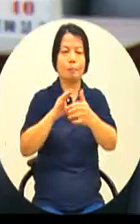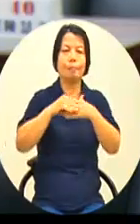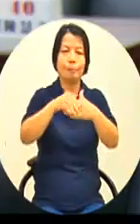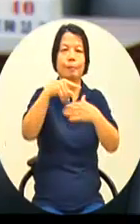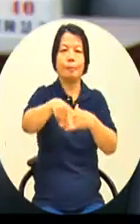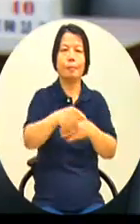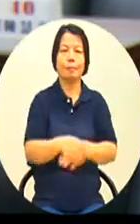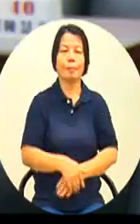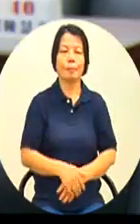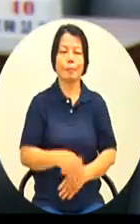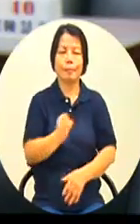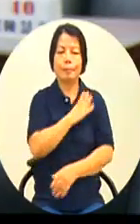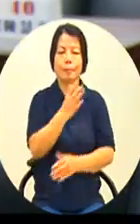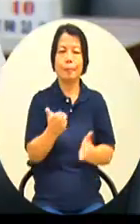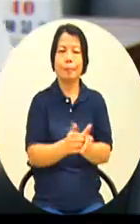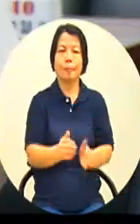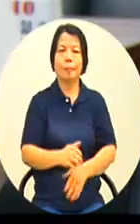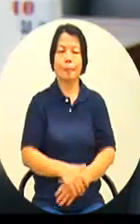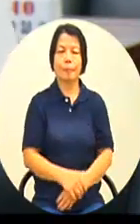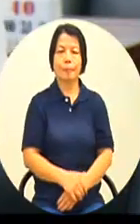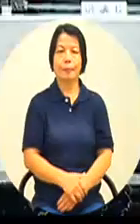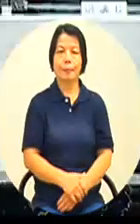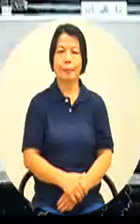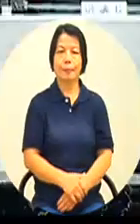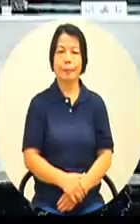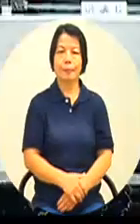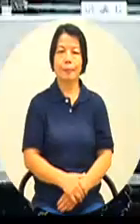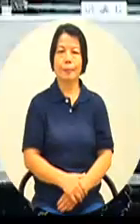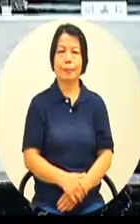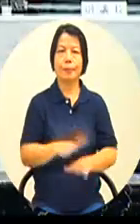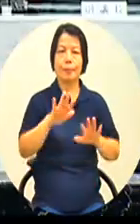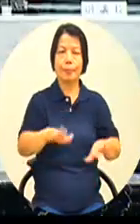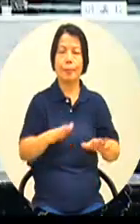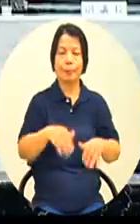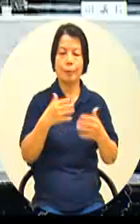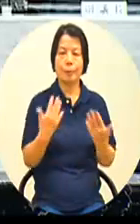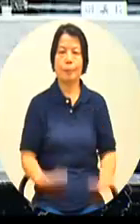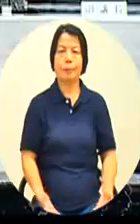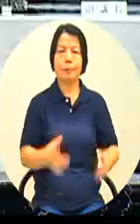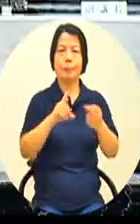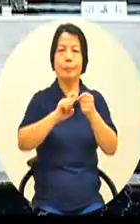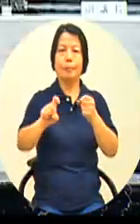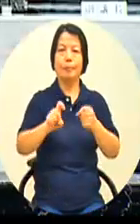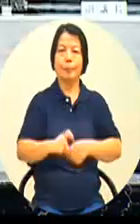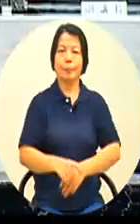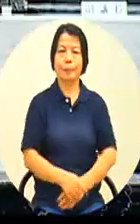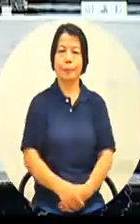谢议员， 谢谢我们沈议员咨询，那我们现在休息10分钟。